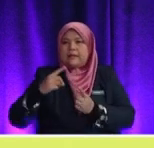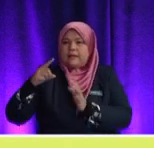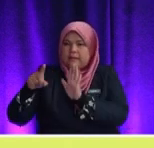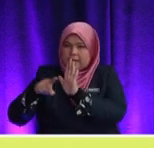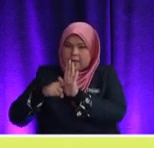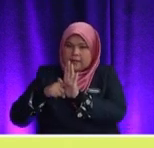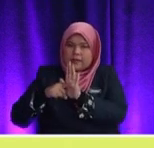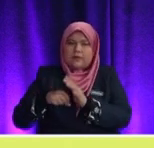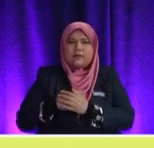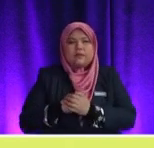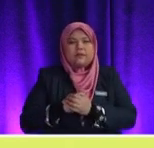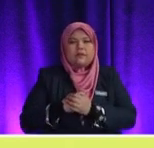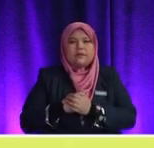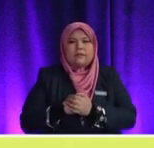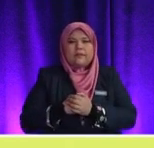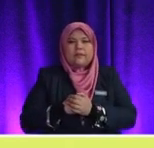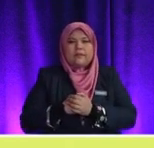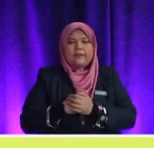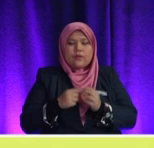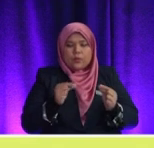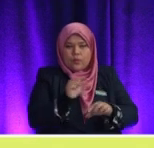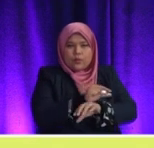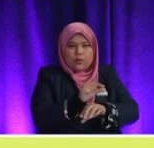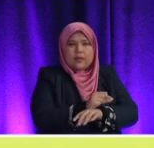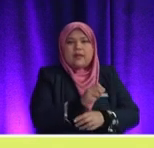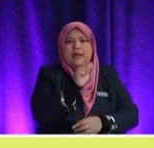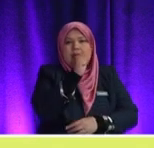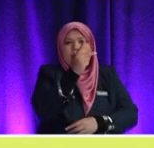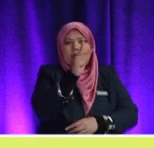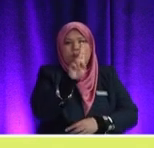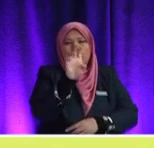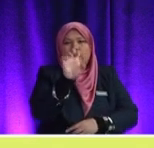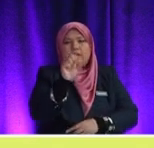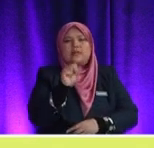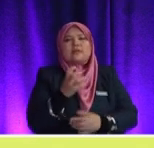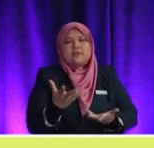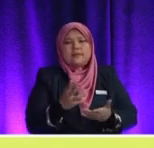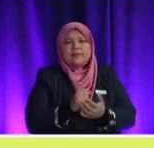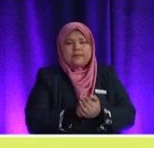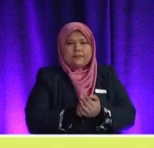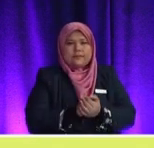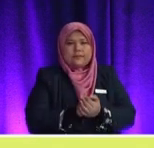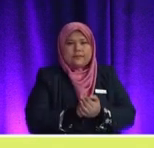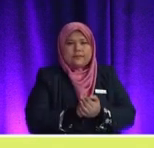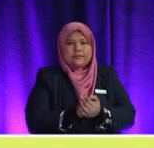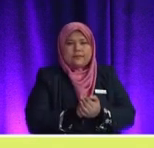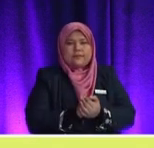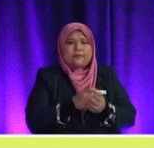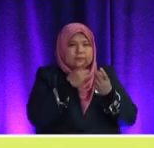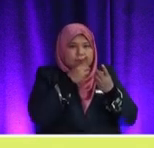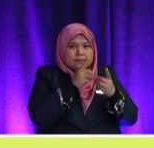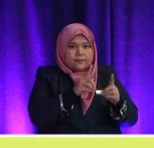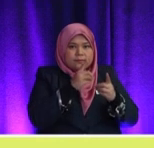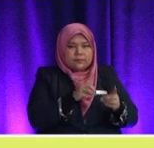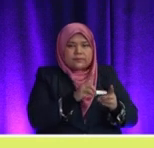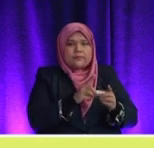dalam selebriti menggunakan larutan Eko scoop Run 2 sulfat ye Oke oke jawabannya